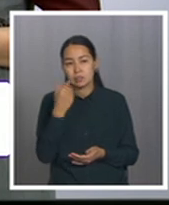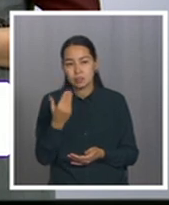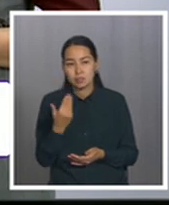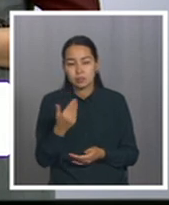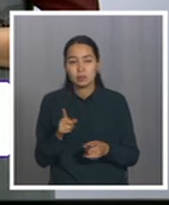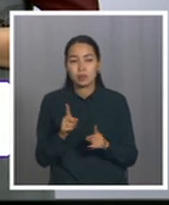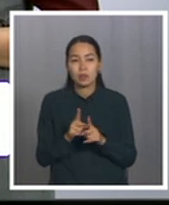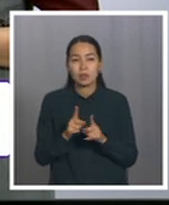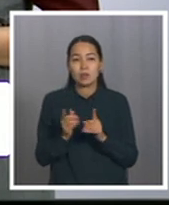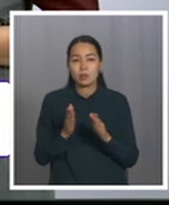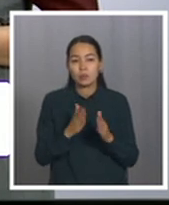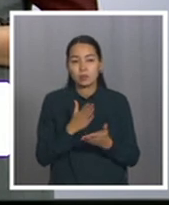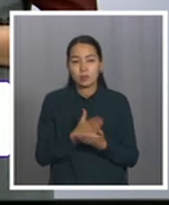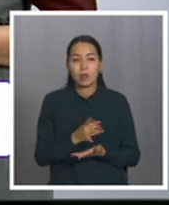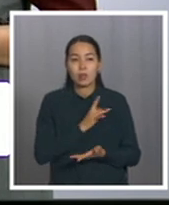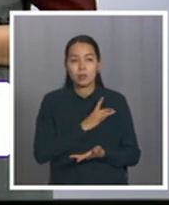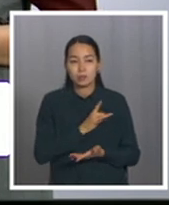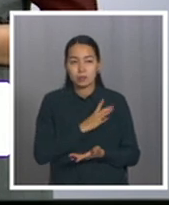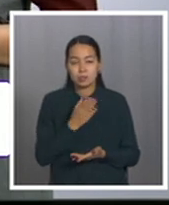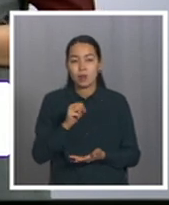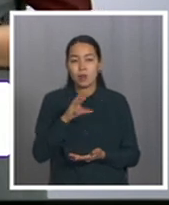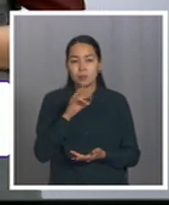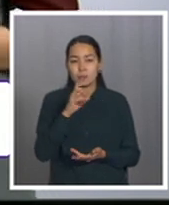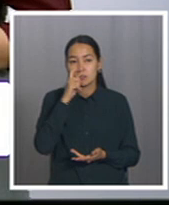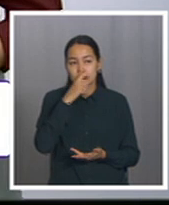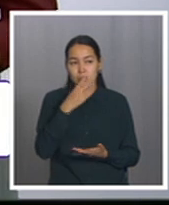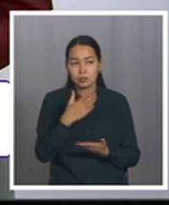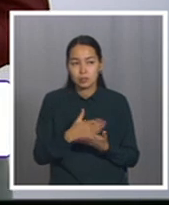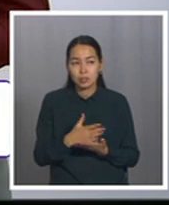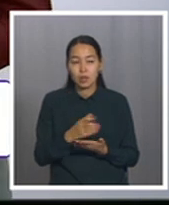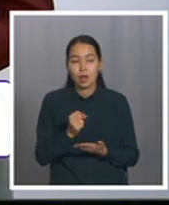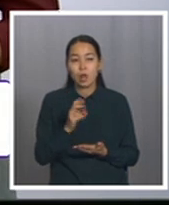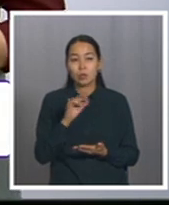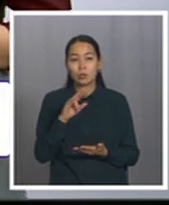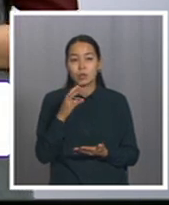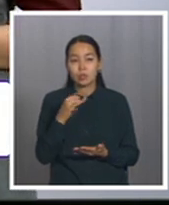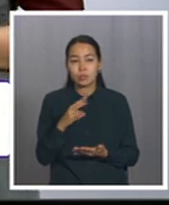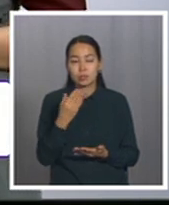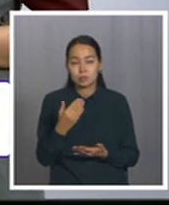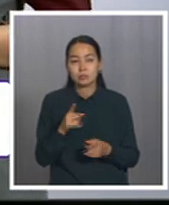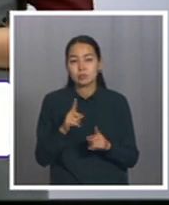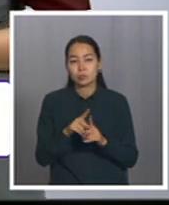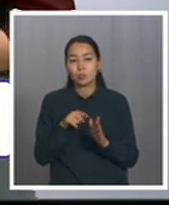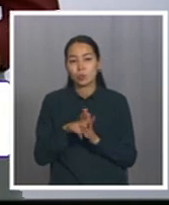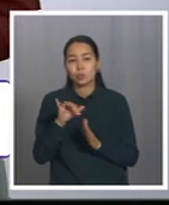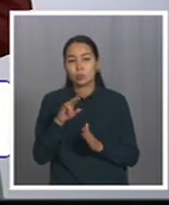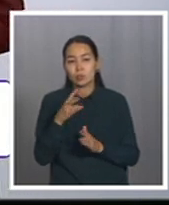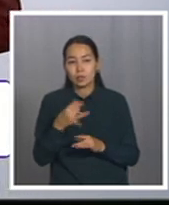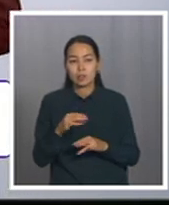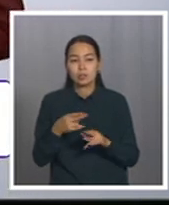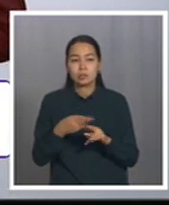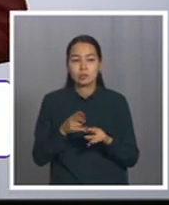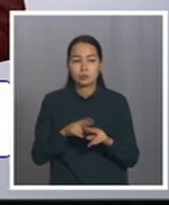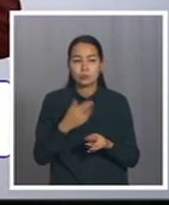глицериннен, наруздар амин кышкылдарынан, ал нуклеин кышкылдары нуклеотидтерден турады. Осы нуклеин